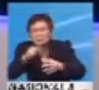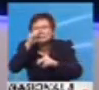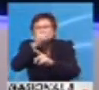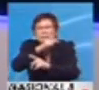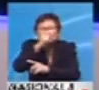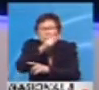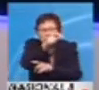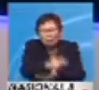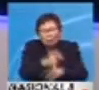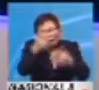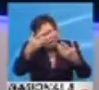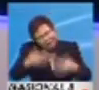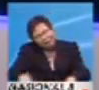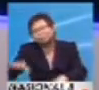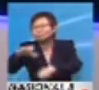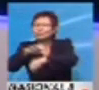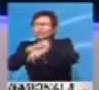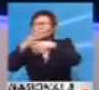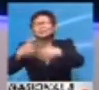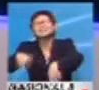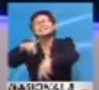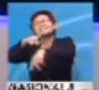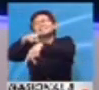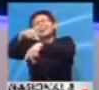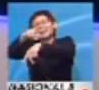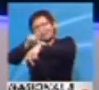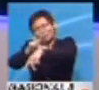mangsa akhirnya dicukup di Langkawi